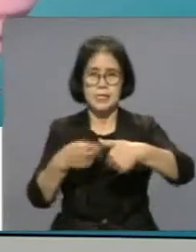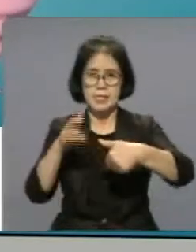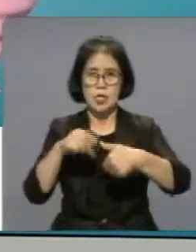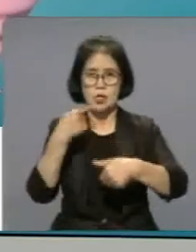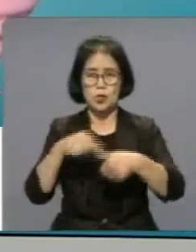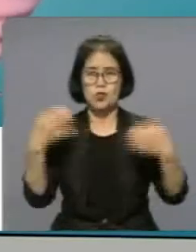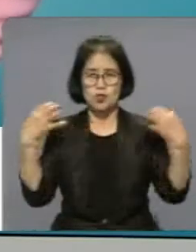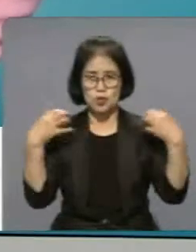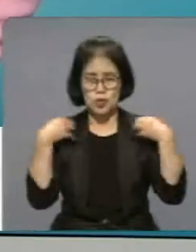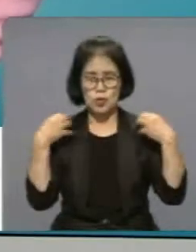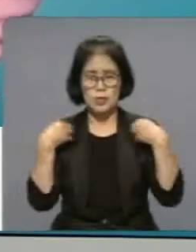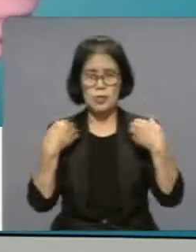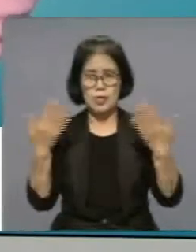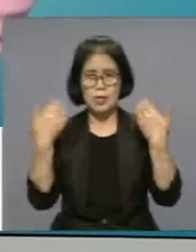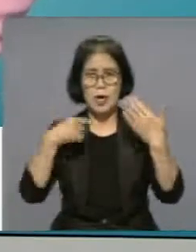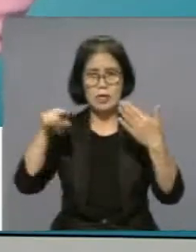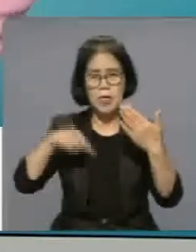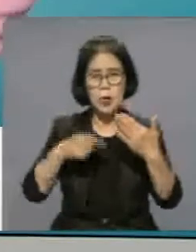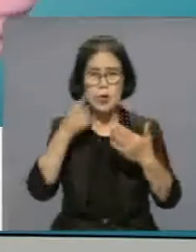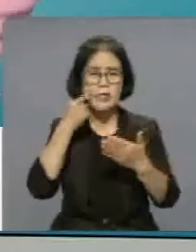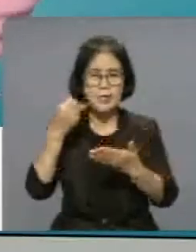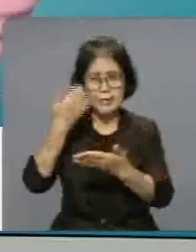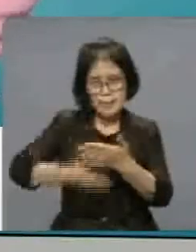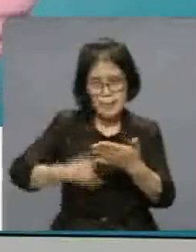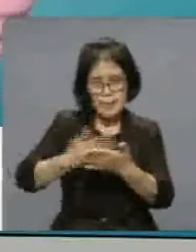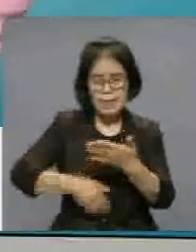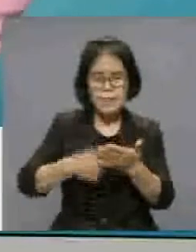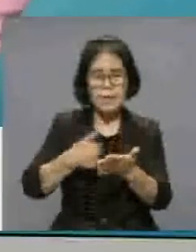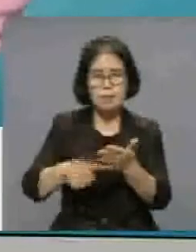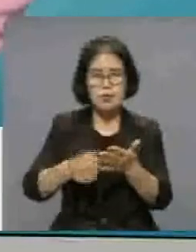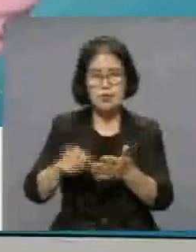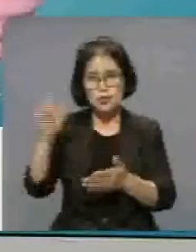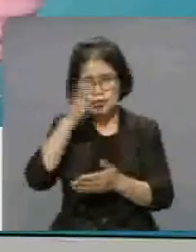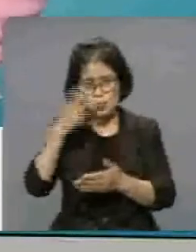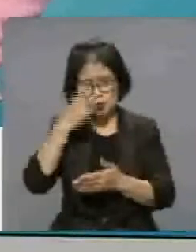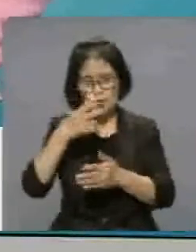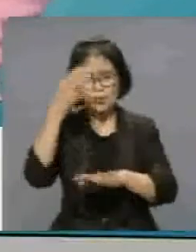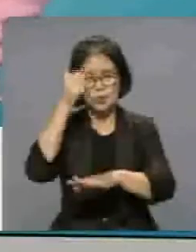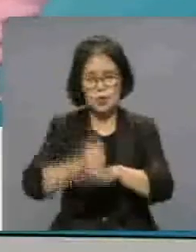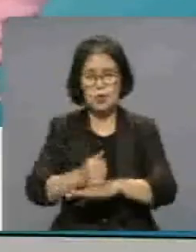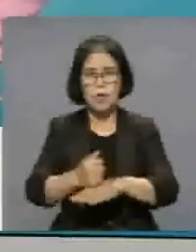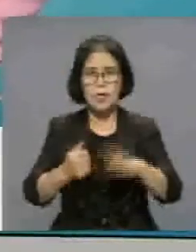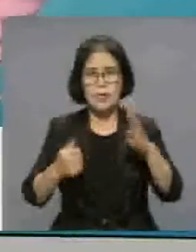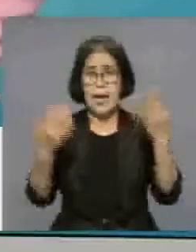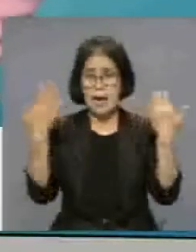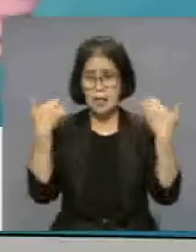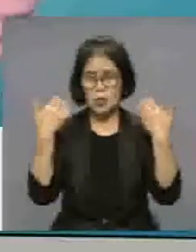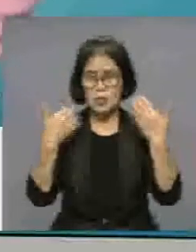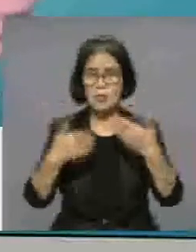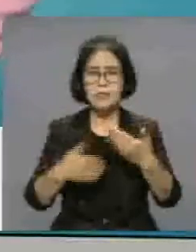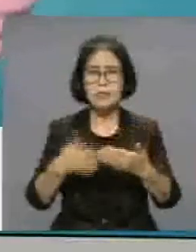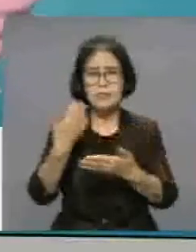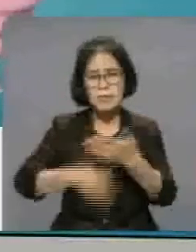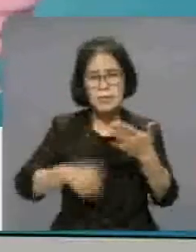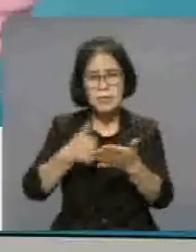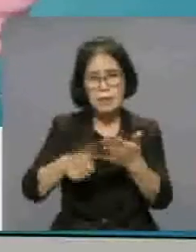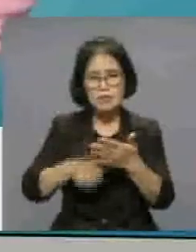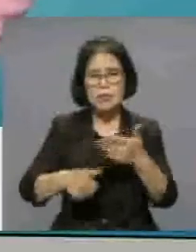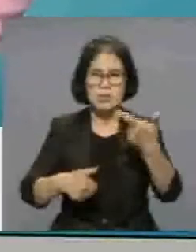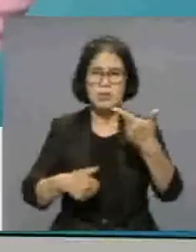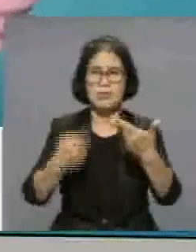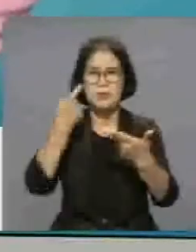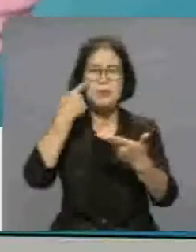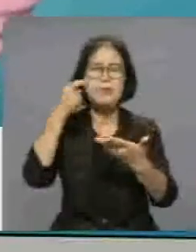인천교육청이 2년 동안 관내 학교의 친일 잔재물 현황을 조사한 결과 4개 학교에서 잔재물 7점을 찾는 데